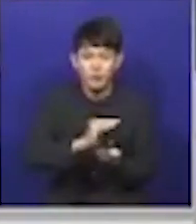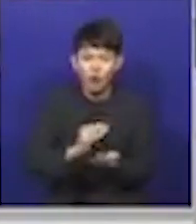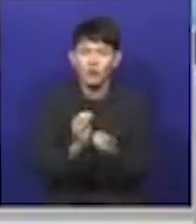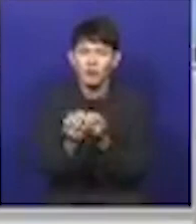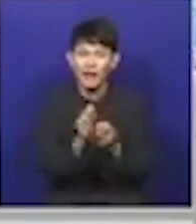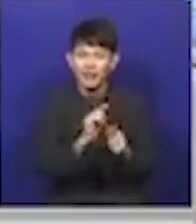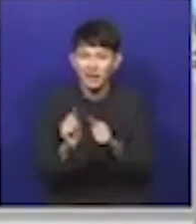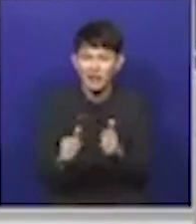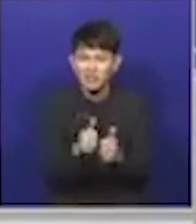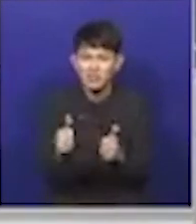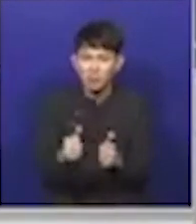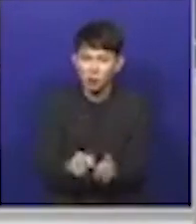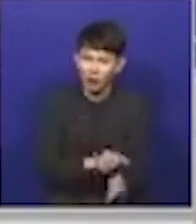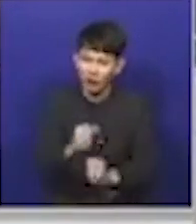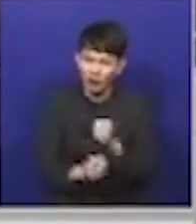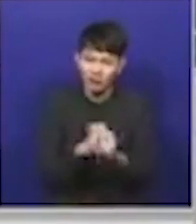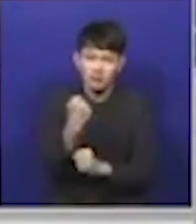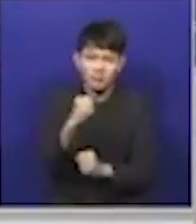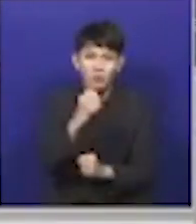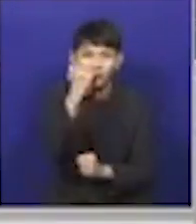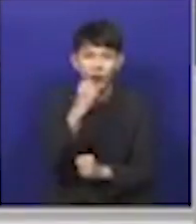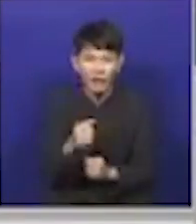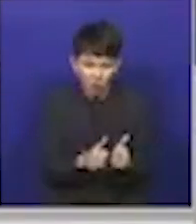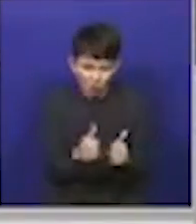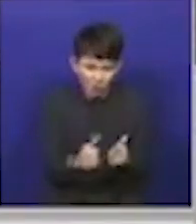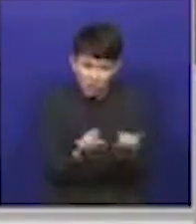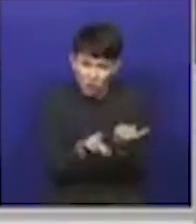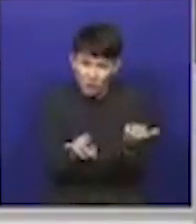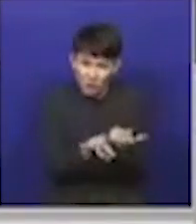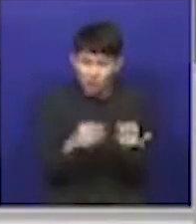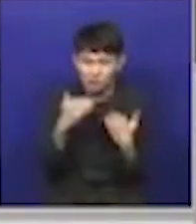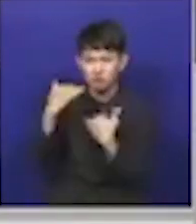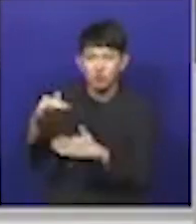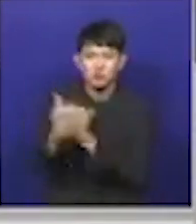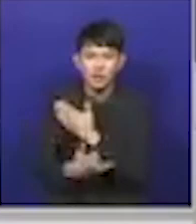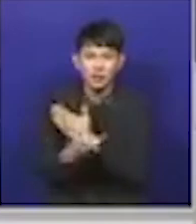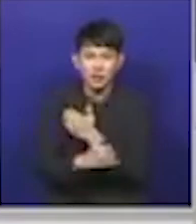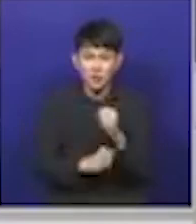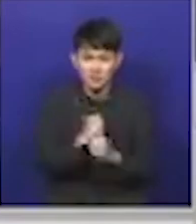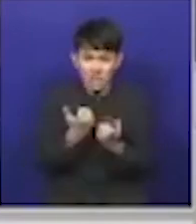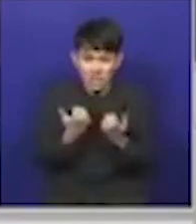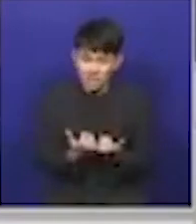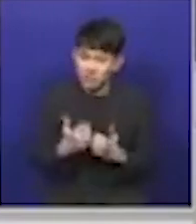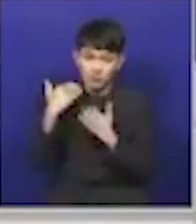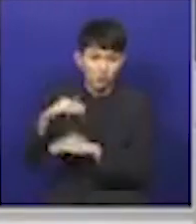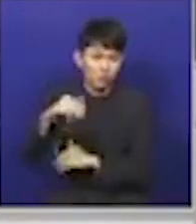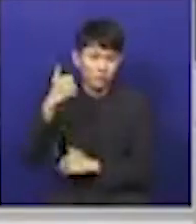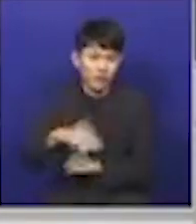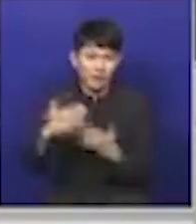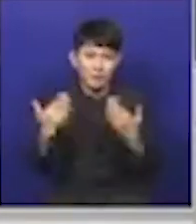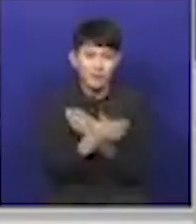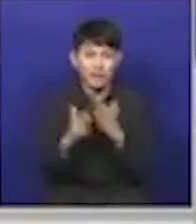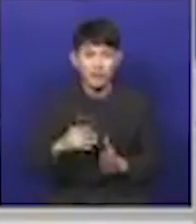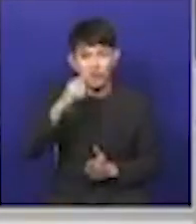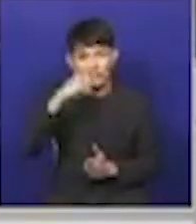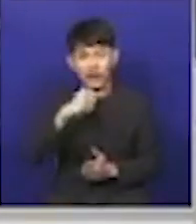สักไม่รู้เป็น10ปีแล้วมั้งเอาไปส่งออกหมดฮะก็ในเมื่อปีนี้ส่งออกไม่ได้มันติดก็ให้คนไทยได้กินดี